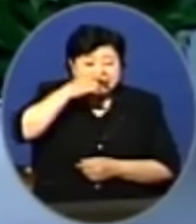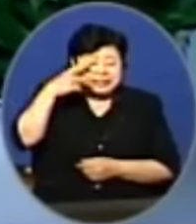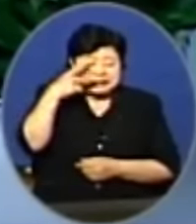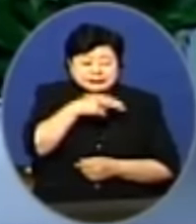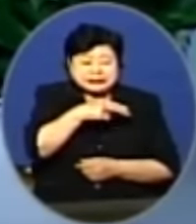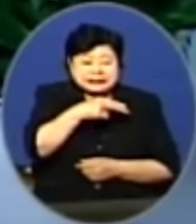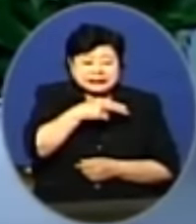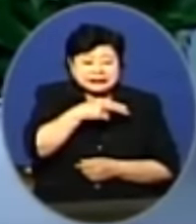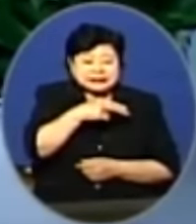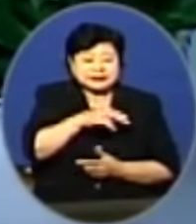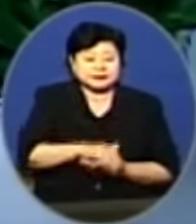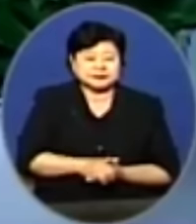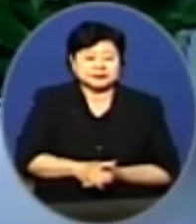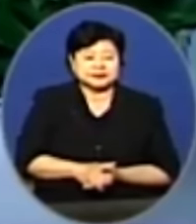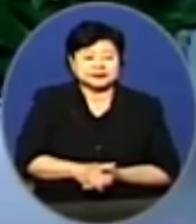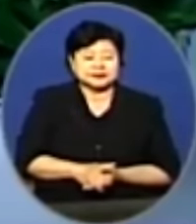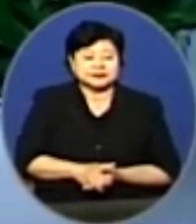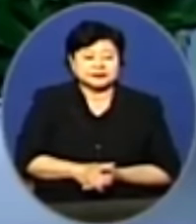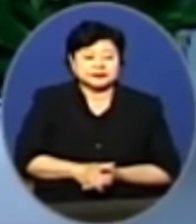금식은